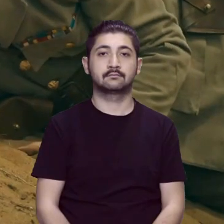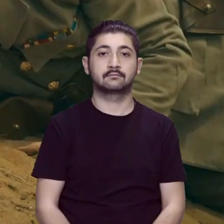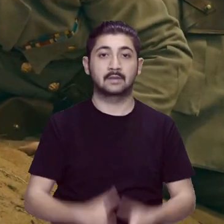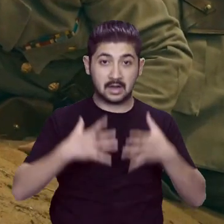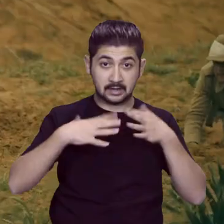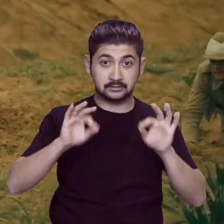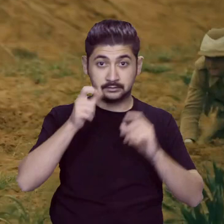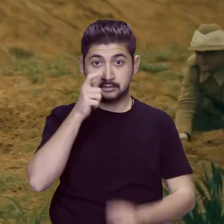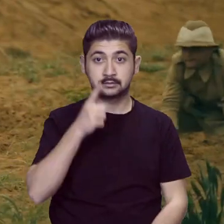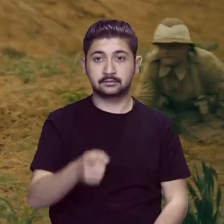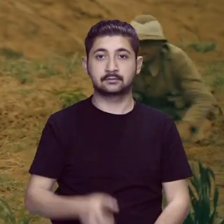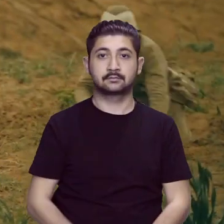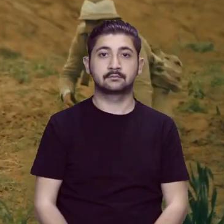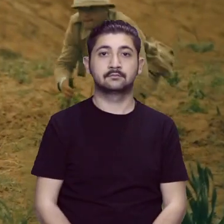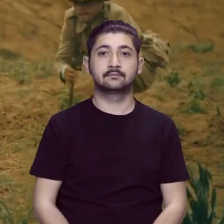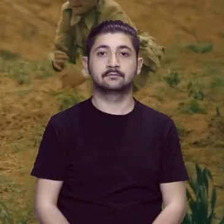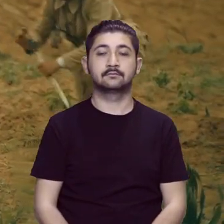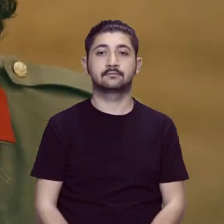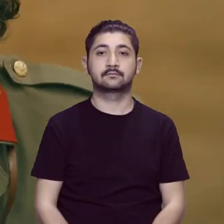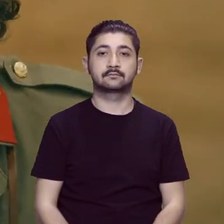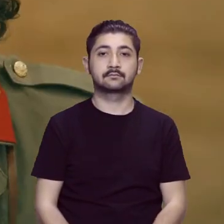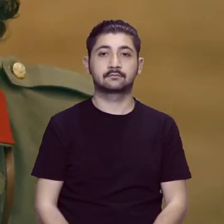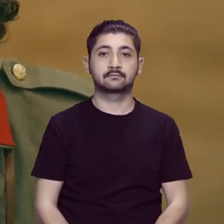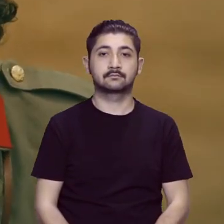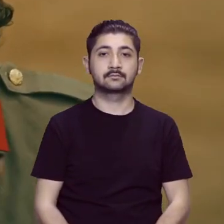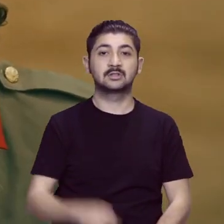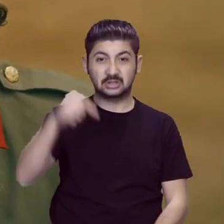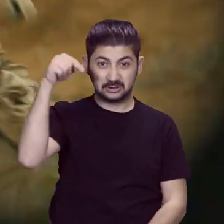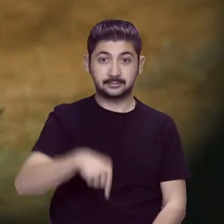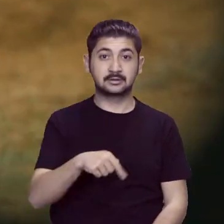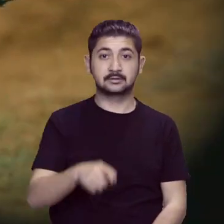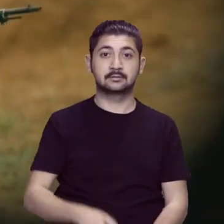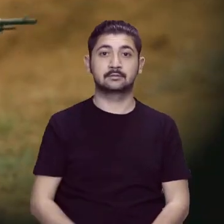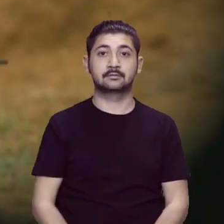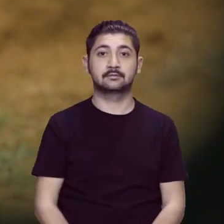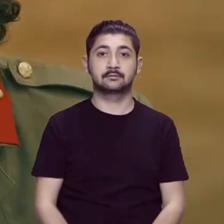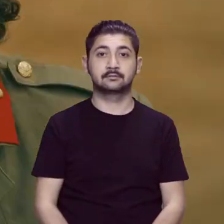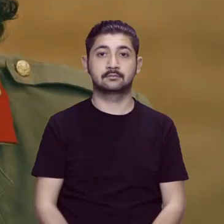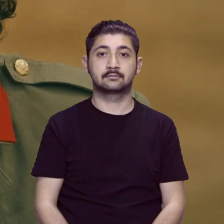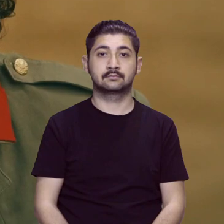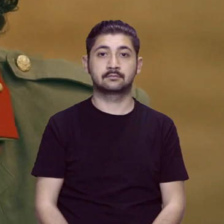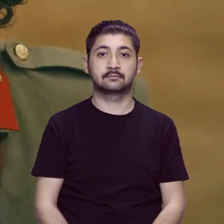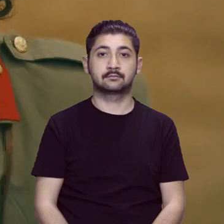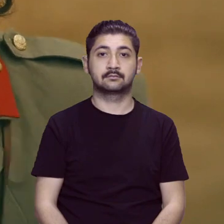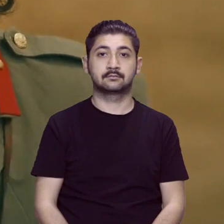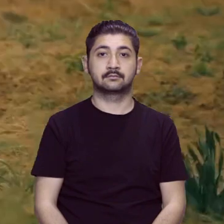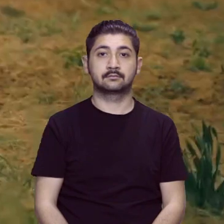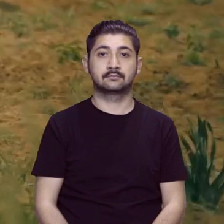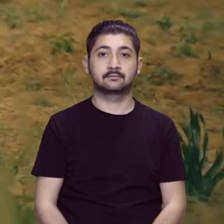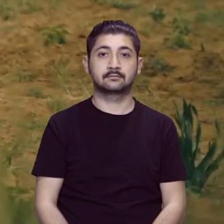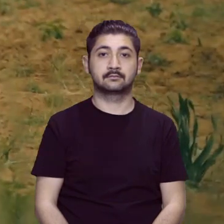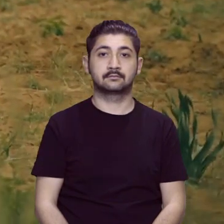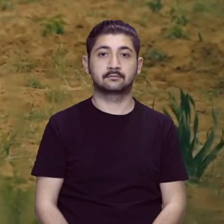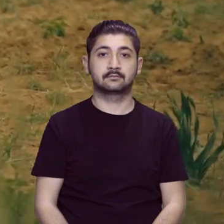Hazır ol. Yanındakine dedi. Şimdi. Sürünerek giden İngiliz nöbetteki Osmanlı askerini